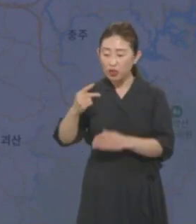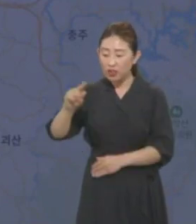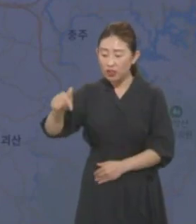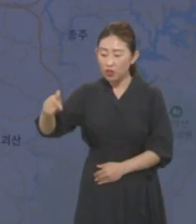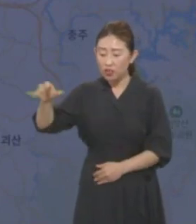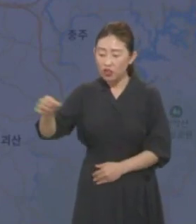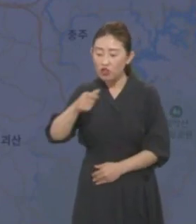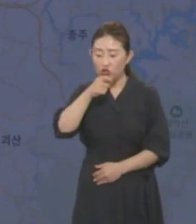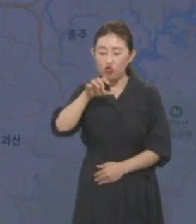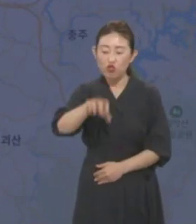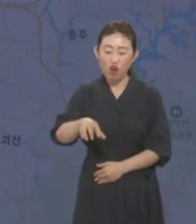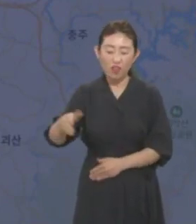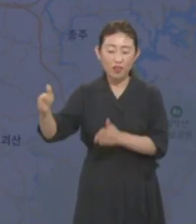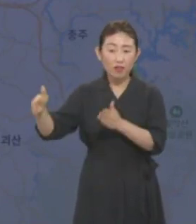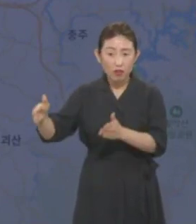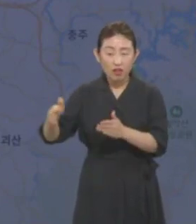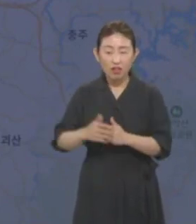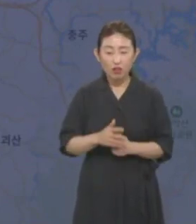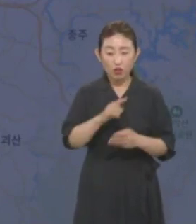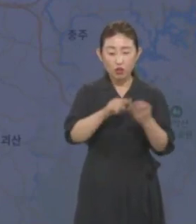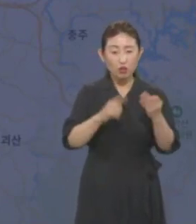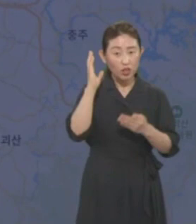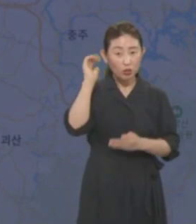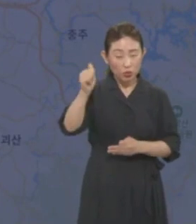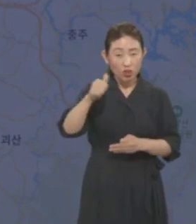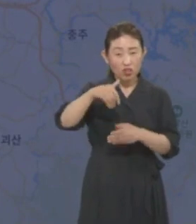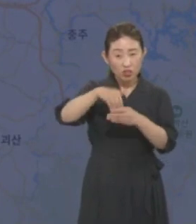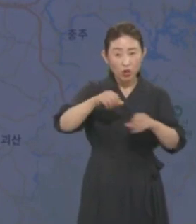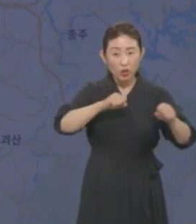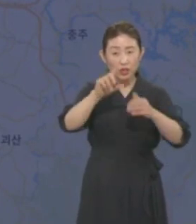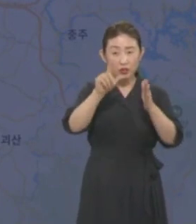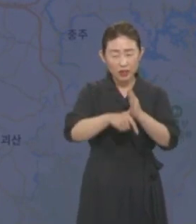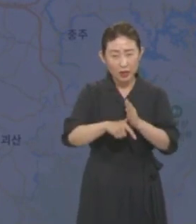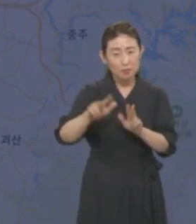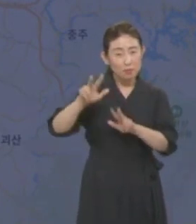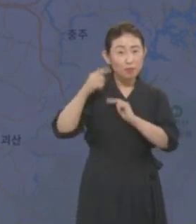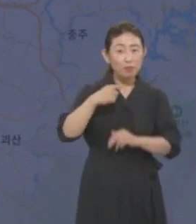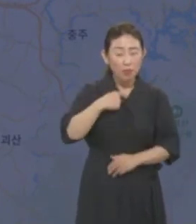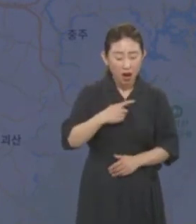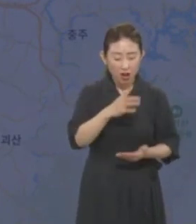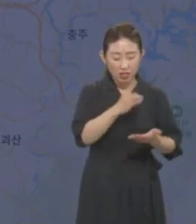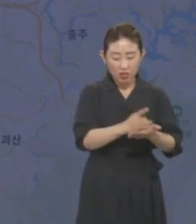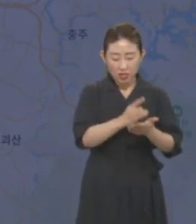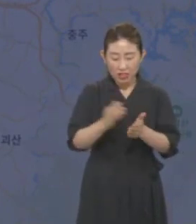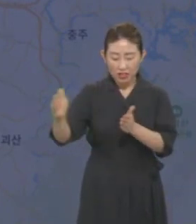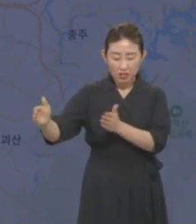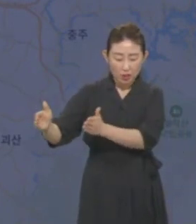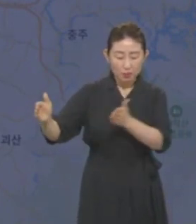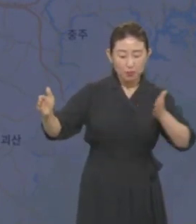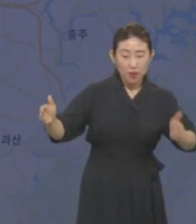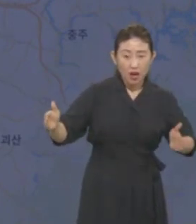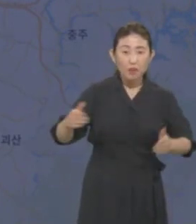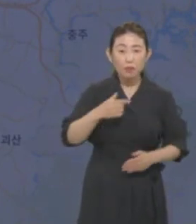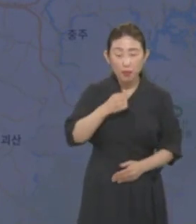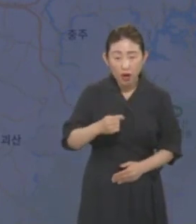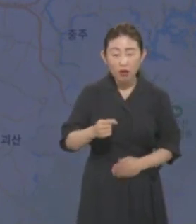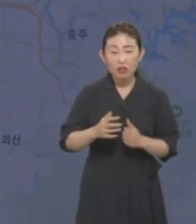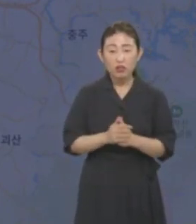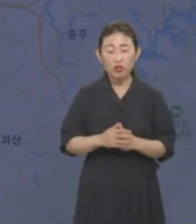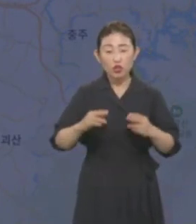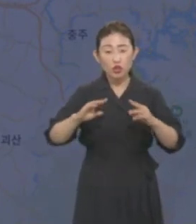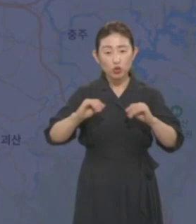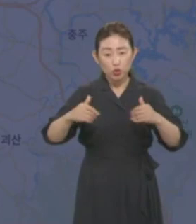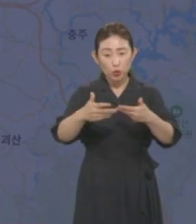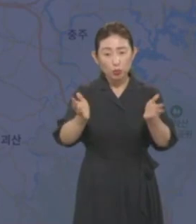덕정에서 수원까지. 하지만 윤석열 대통령 후보 시절 대선 공약으로 천안 연장을 강조했고 국토교통부가